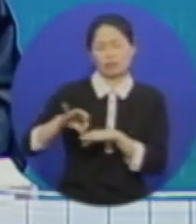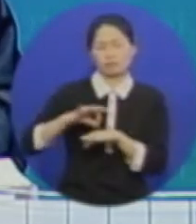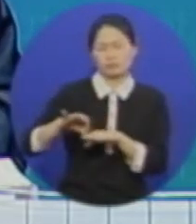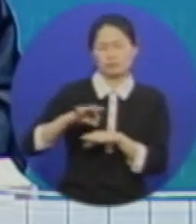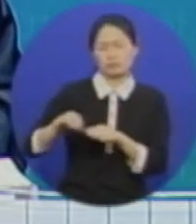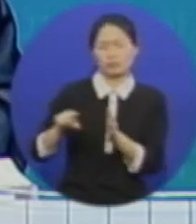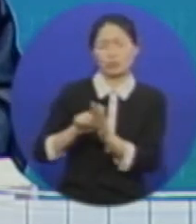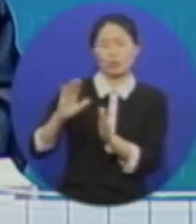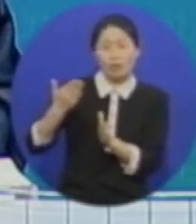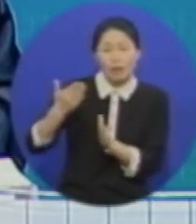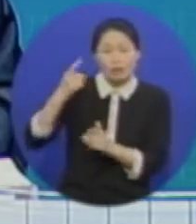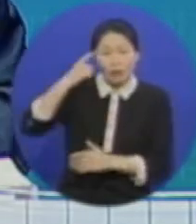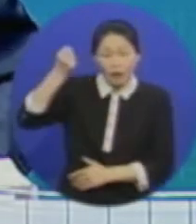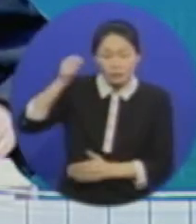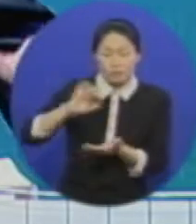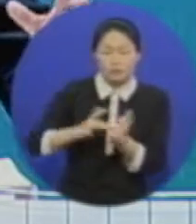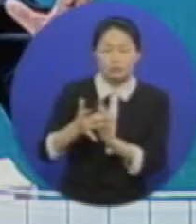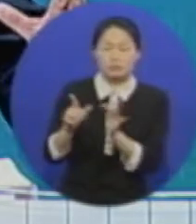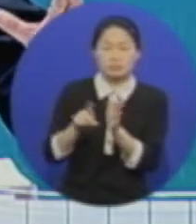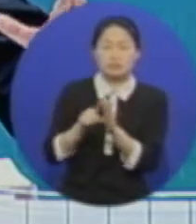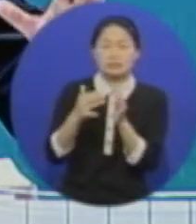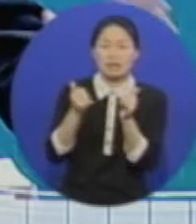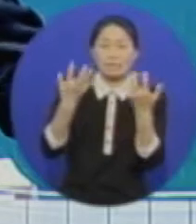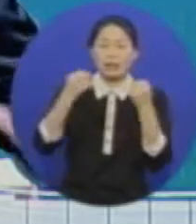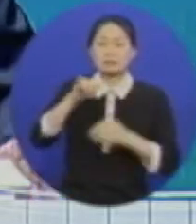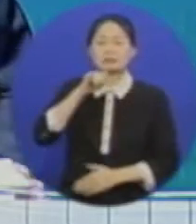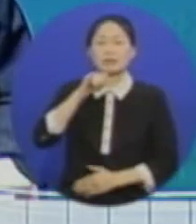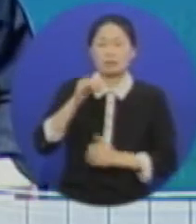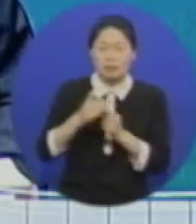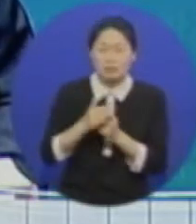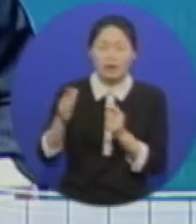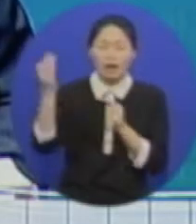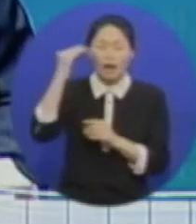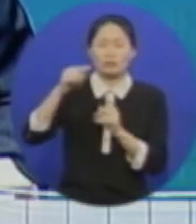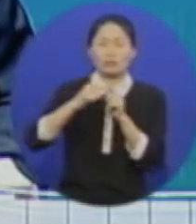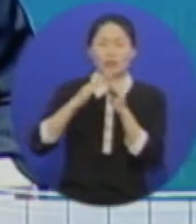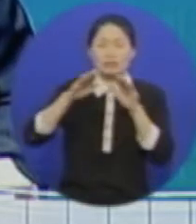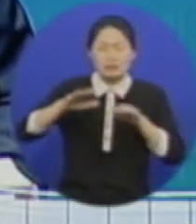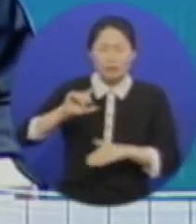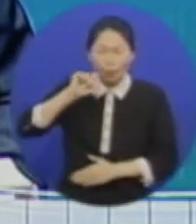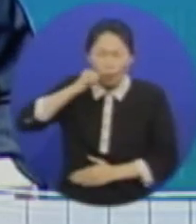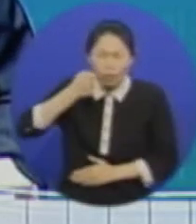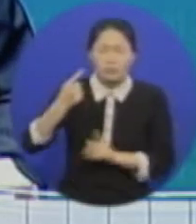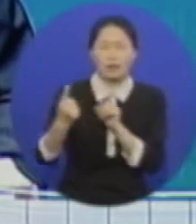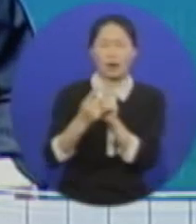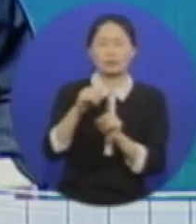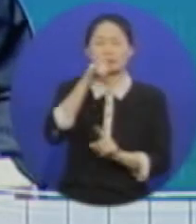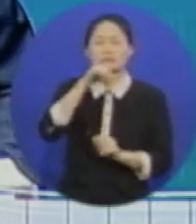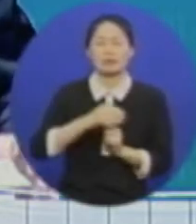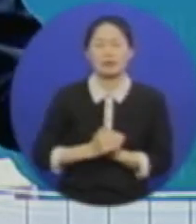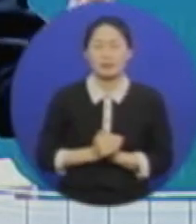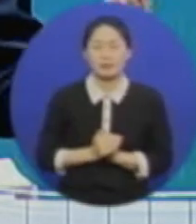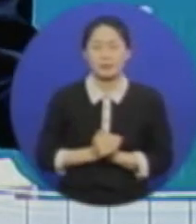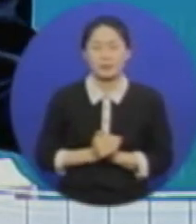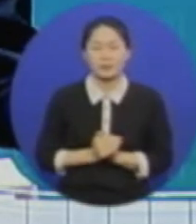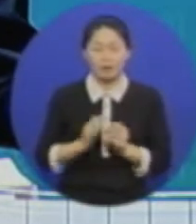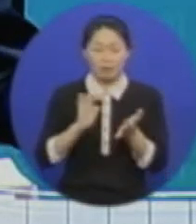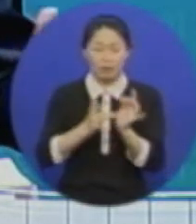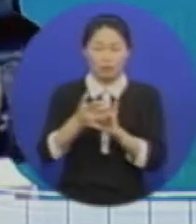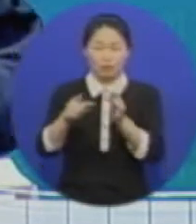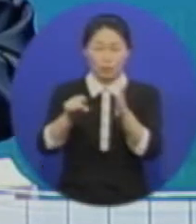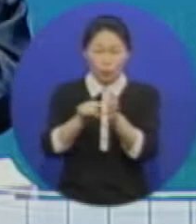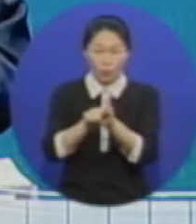많아요 그래서 한국교회가 지금 이런 어려움을 겪고 있는 겁니다 자 예수를 믿고